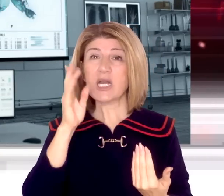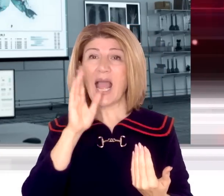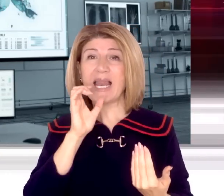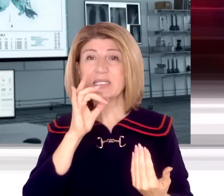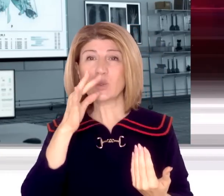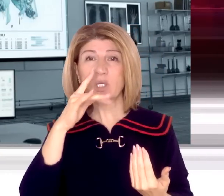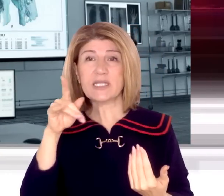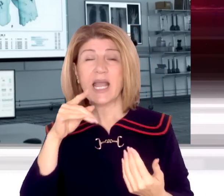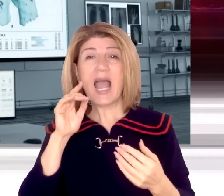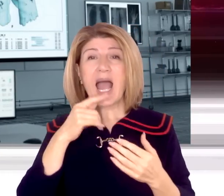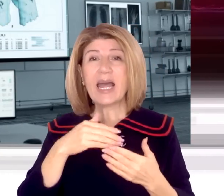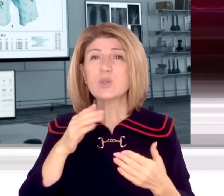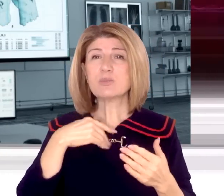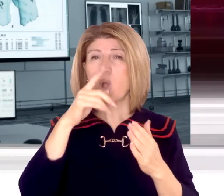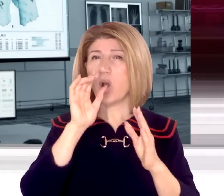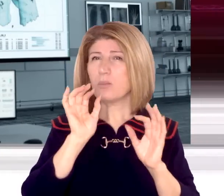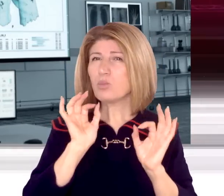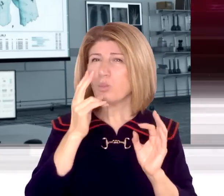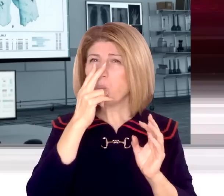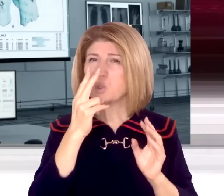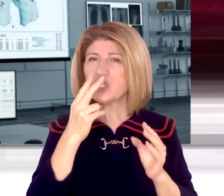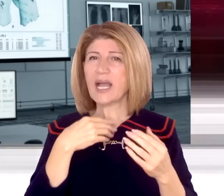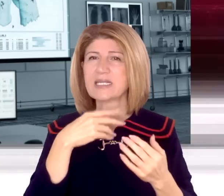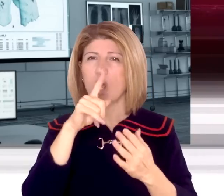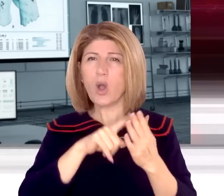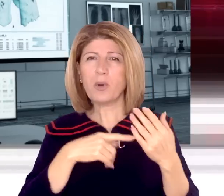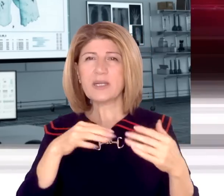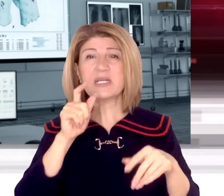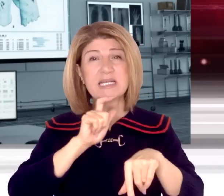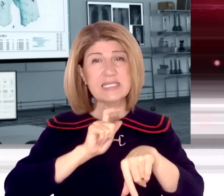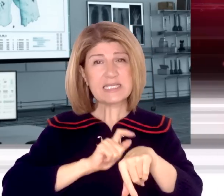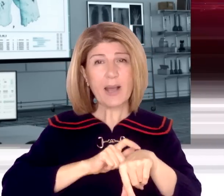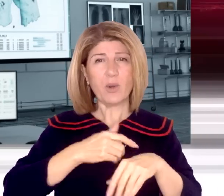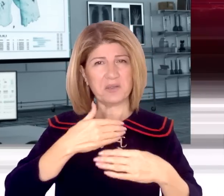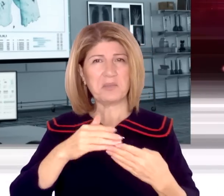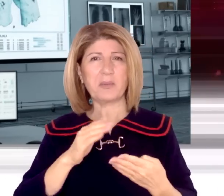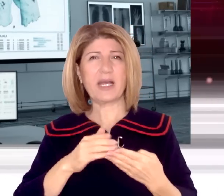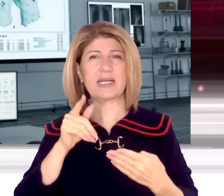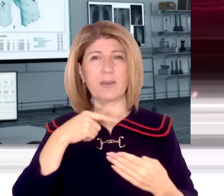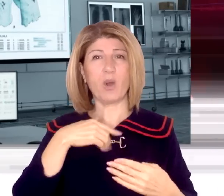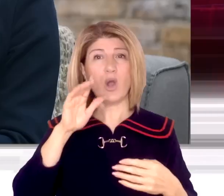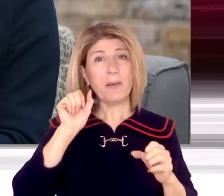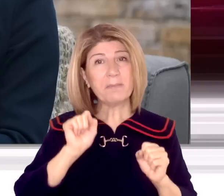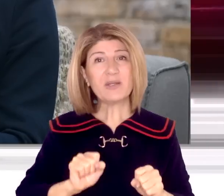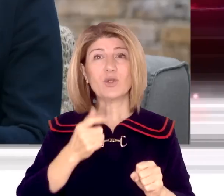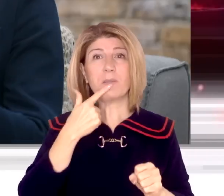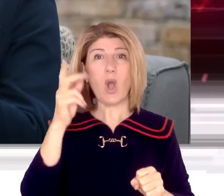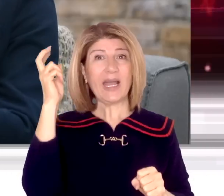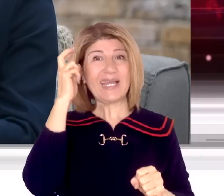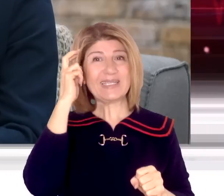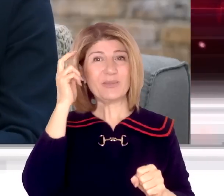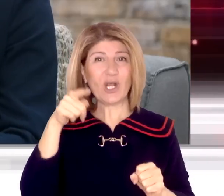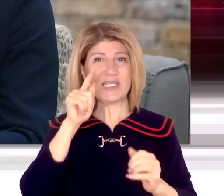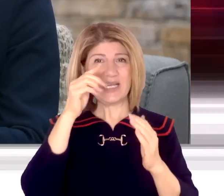سیگار الکترونیکی هنوز به اون مقدار ما اون داده ها رو نداریم و یه مقداری زمان میبره تا ما بتونیم این به حساب